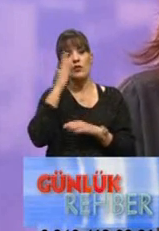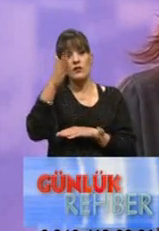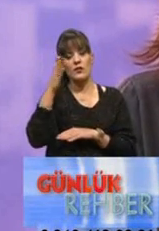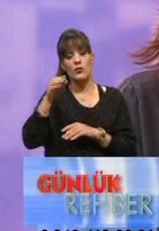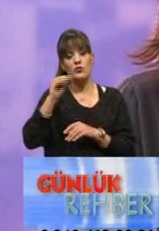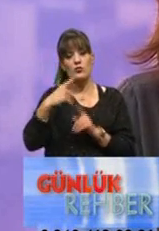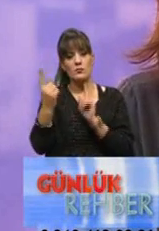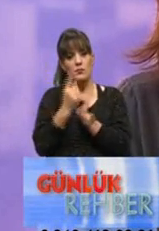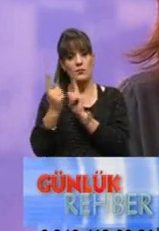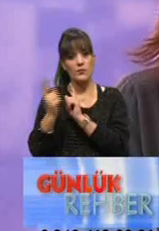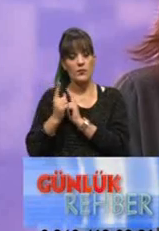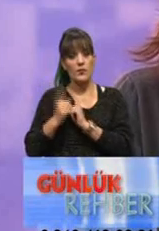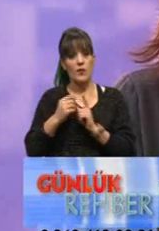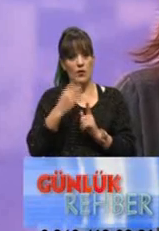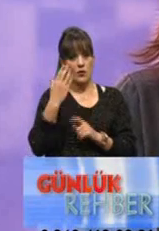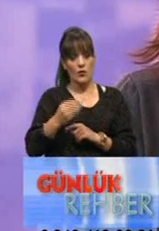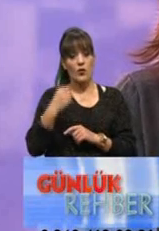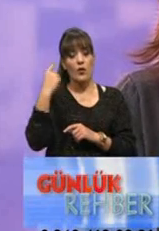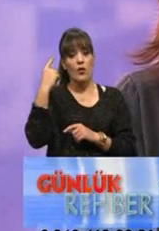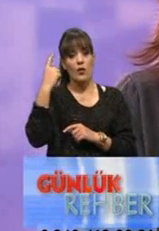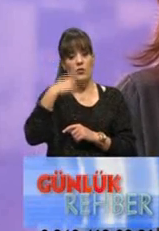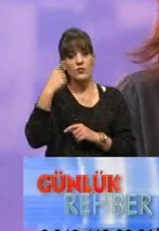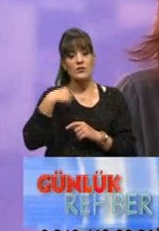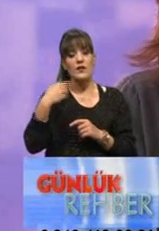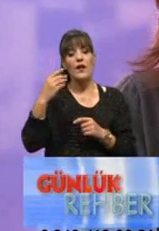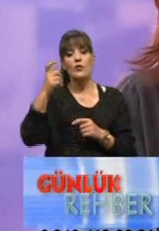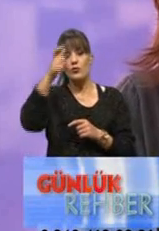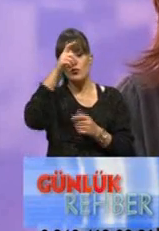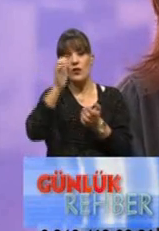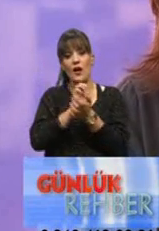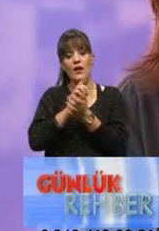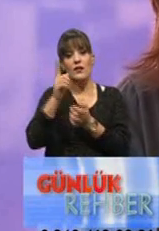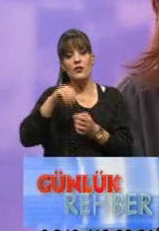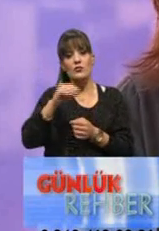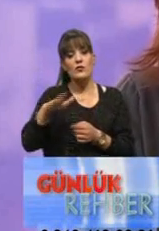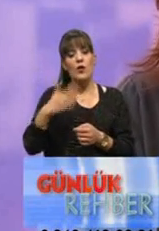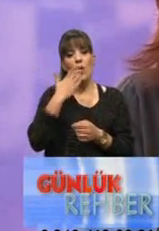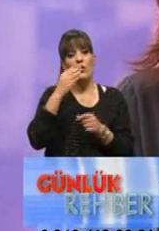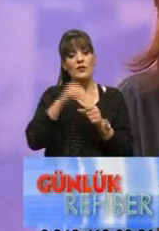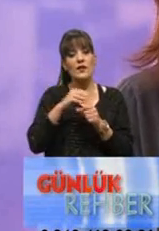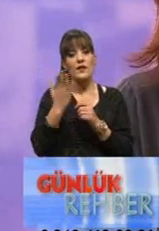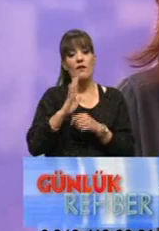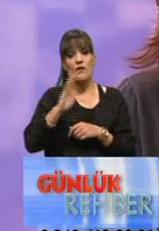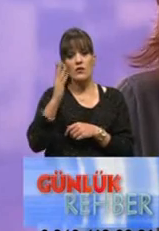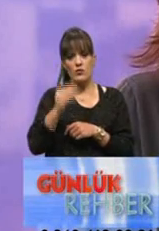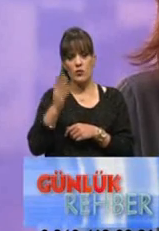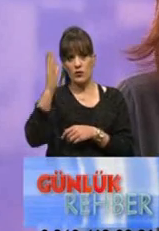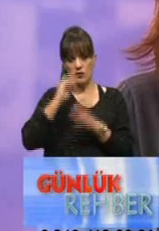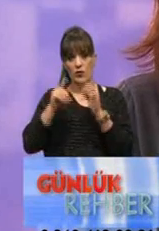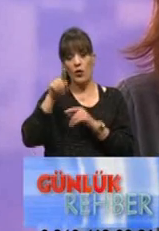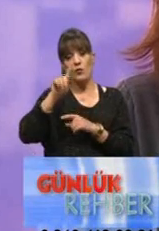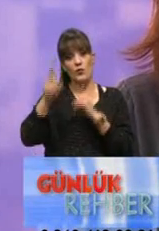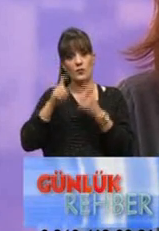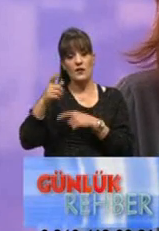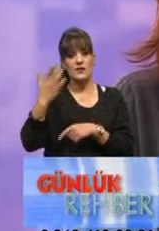çocuklarla birebir muhatap oluyorlardı. Evet. Haliyle göçmen ailelerin çocuklarının okullarda ne kadar fazla olduğunu fark ettiler ve onlara